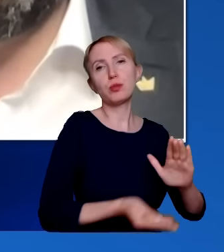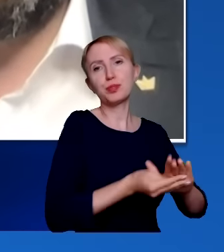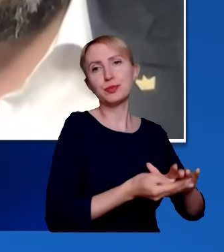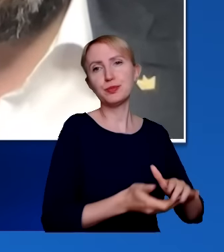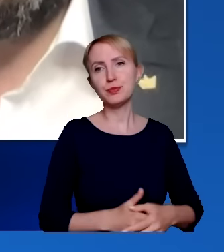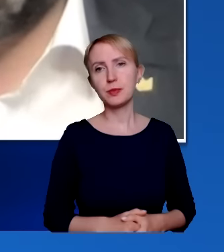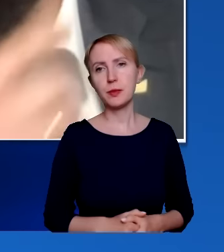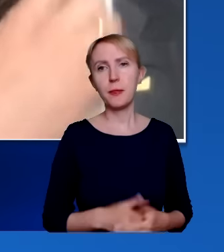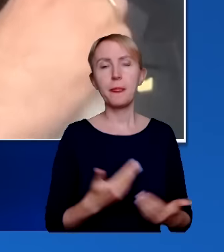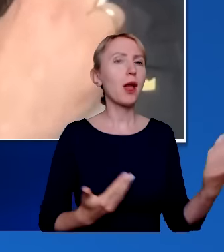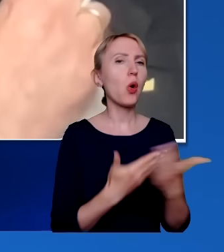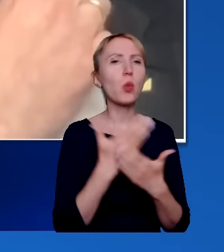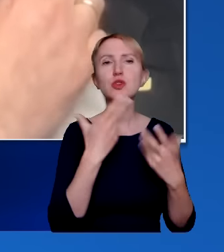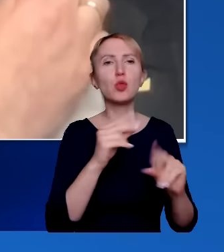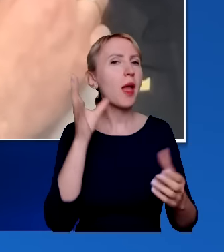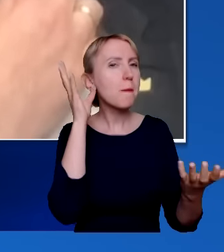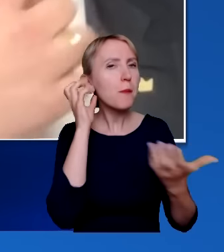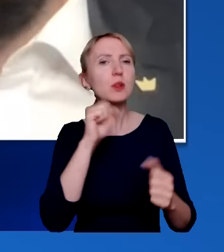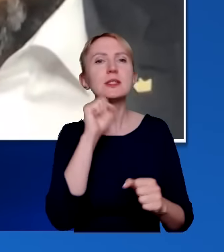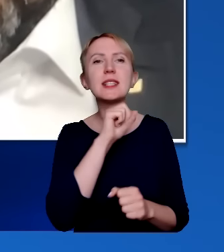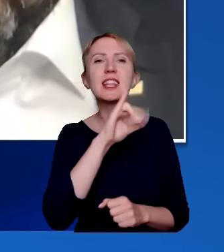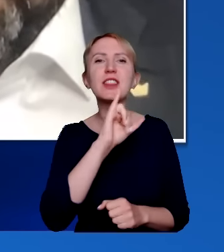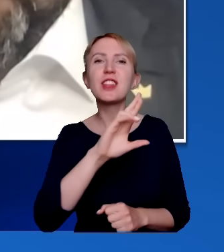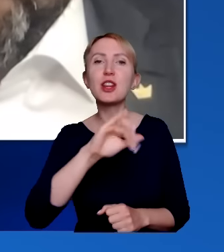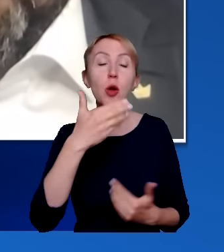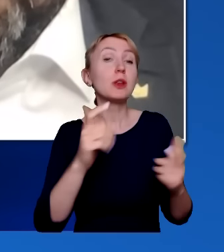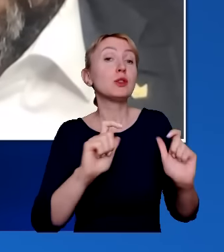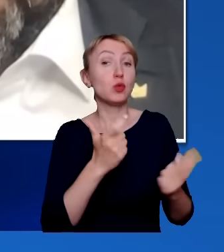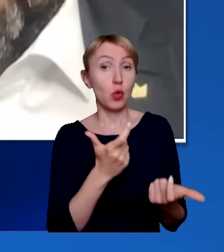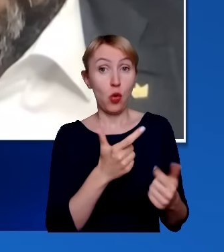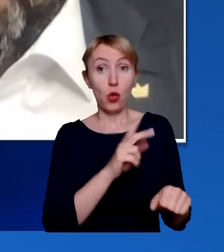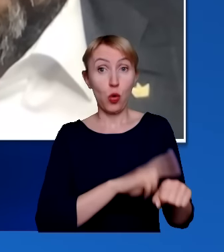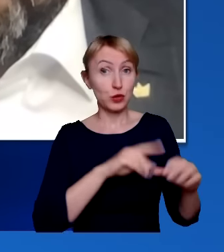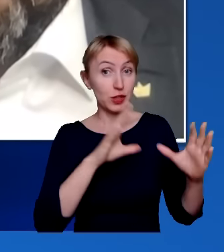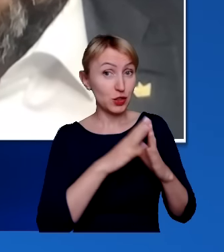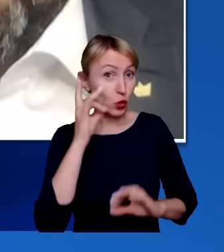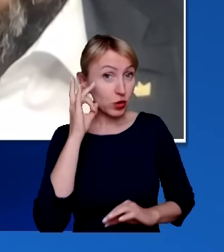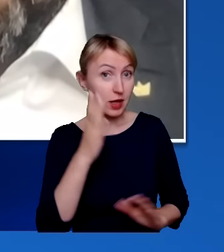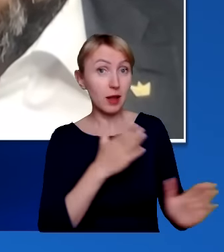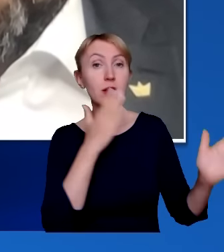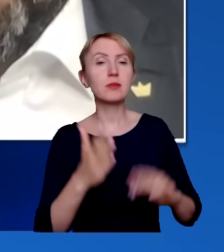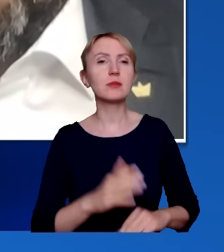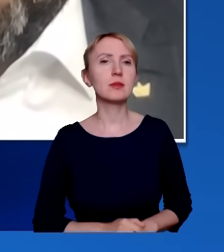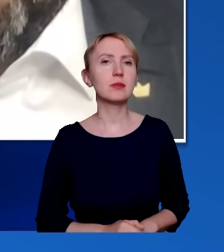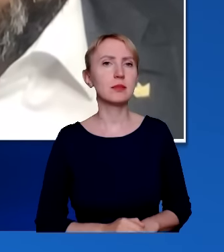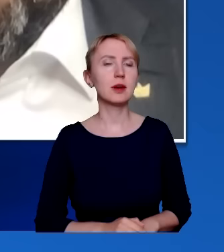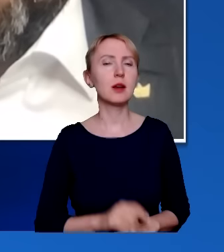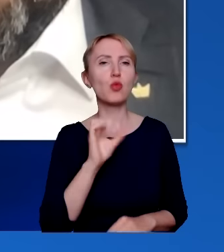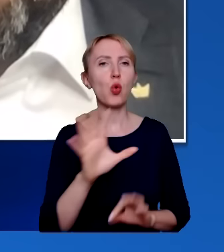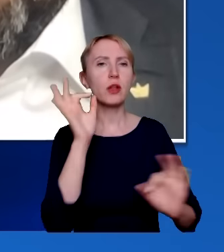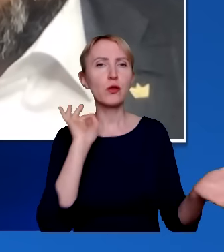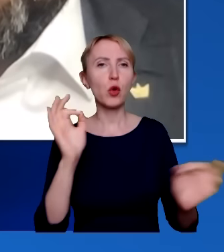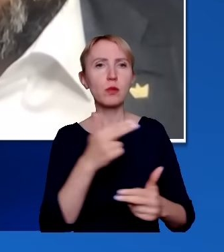okazuje się że to nie żaden podsłuch tylko stary intercom i co się dzieje to dopiero godzina 10:00 rano co się dzieje dalej mamy informację o tym że